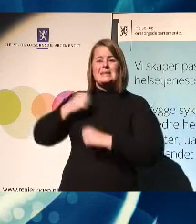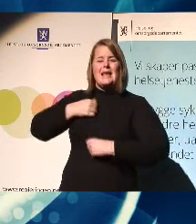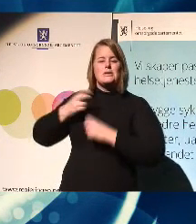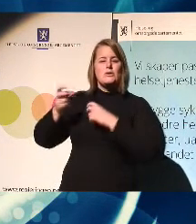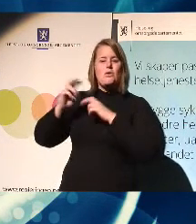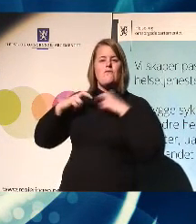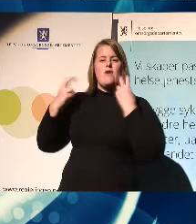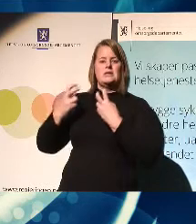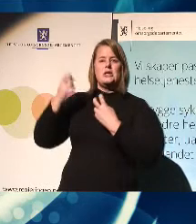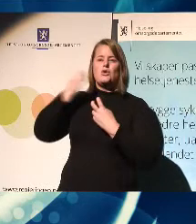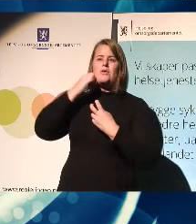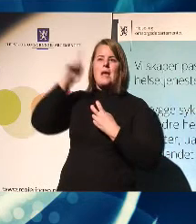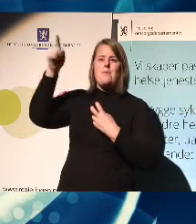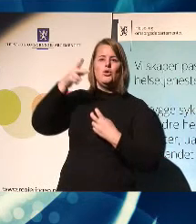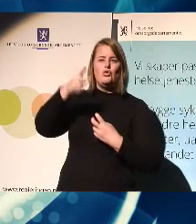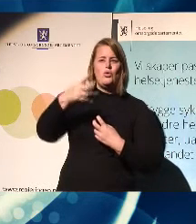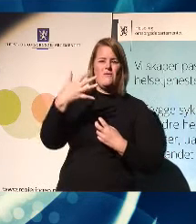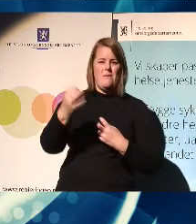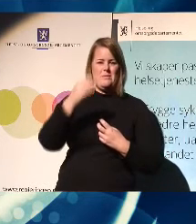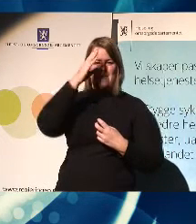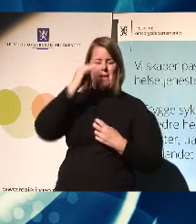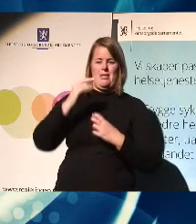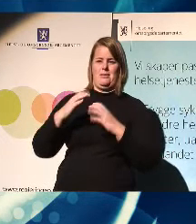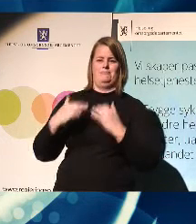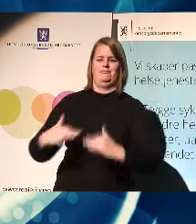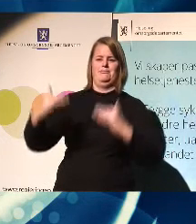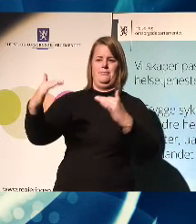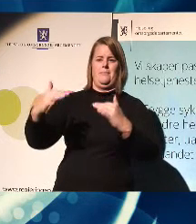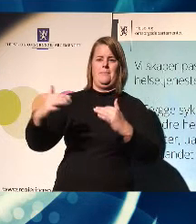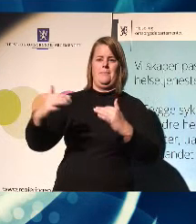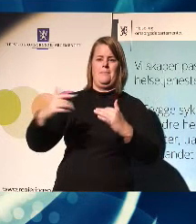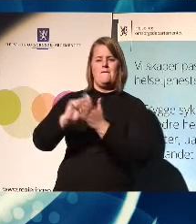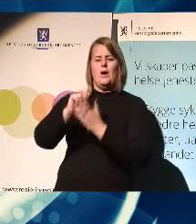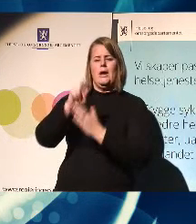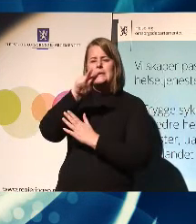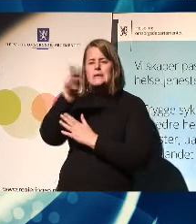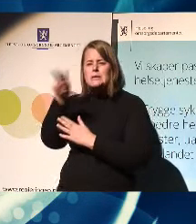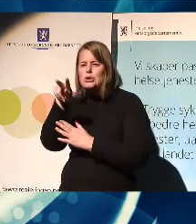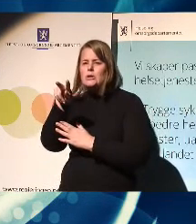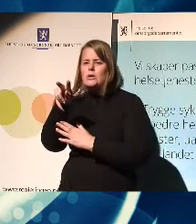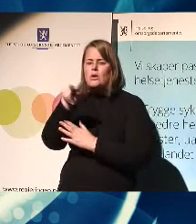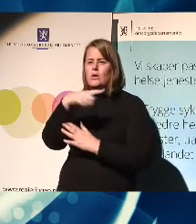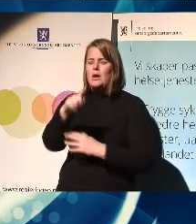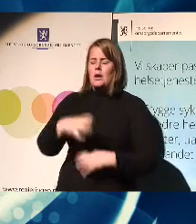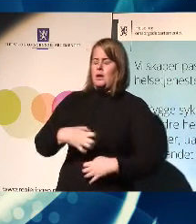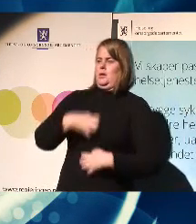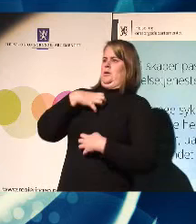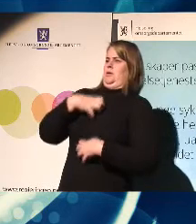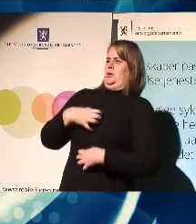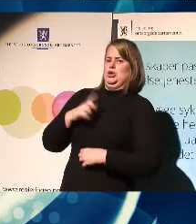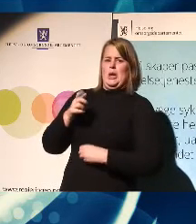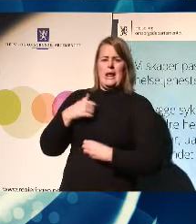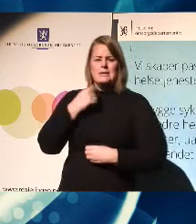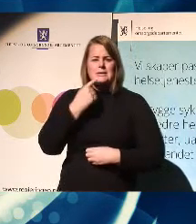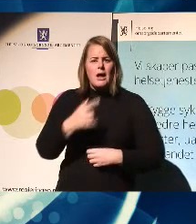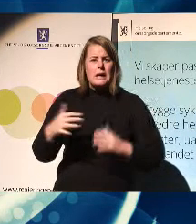Trondheim. 250 menn som fører tilsyn på elsikkerhetsområdet. Jeg har aldri sett 250 så forskrekte menn i hele mitt liv.